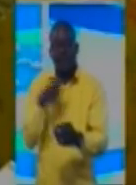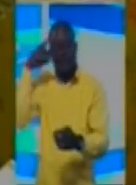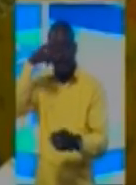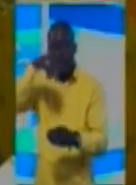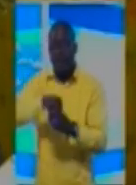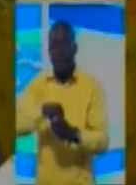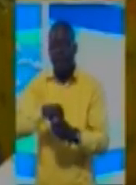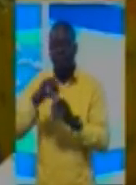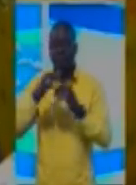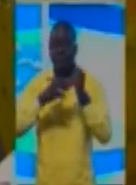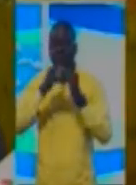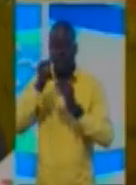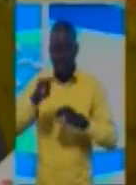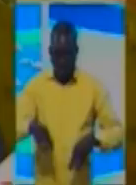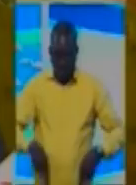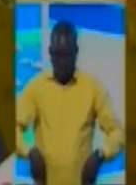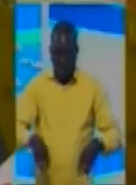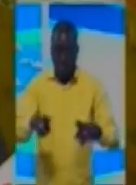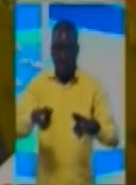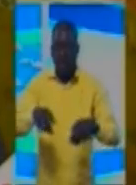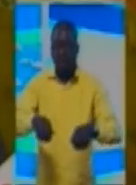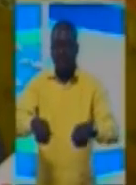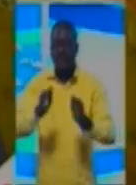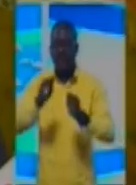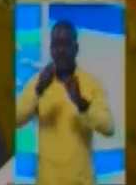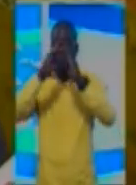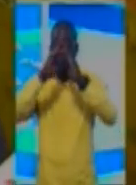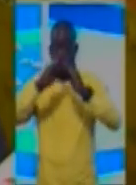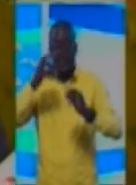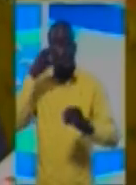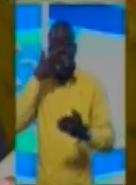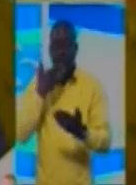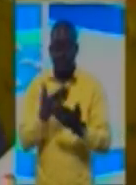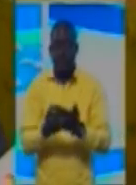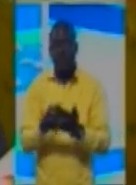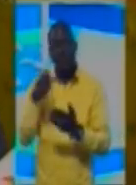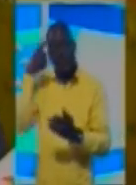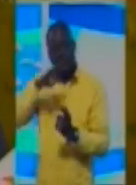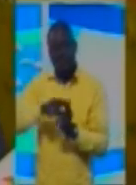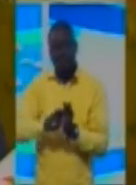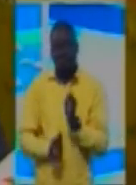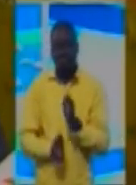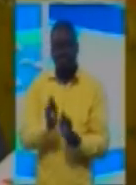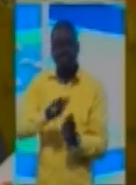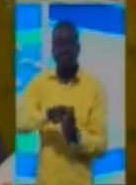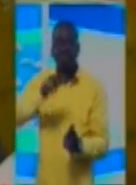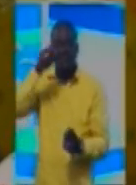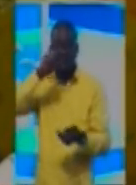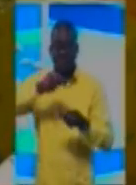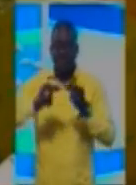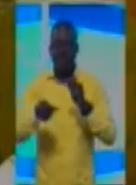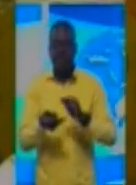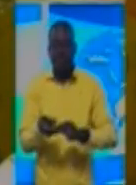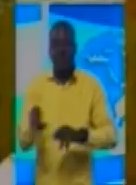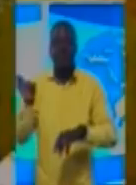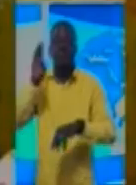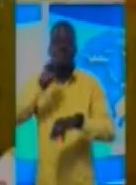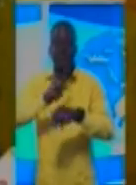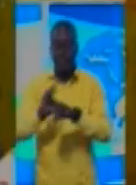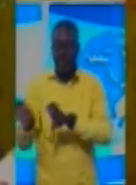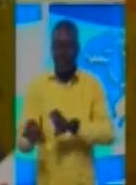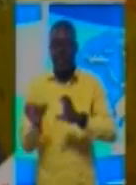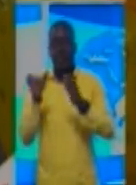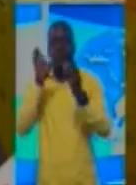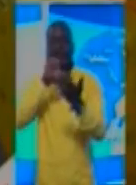densification des infrastructures routières, de l'accès aux logements abordables pour le plus grand nombre, de la mise en place de dispositifs pour faire face aux